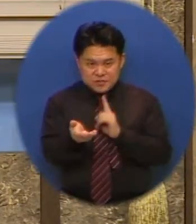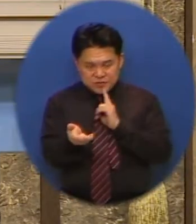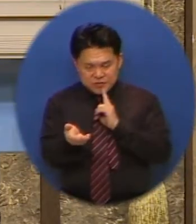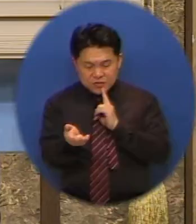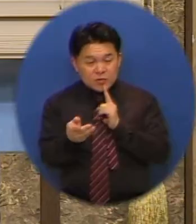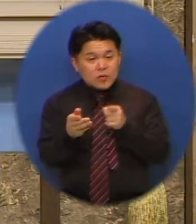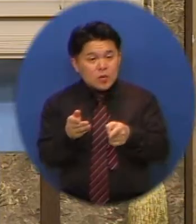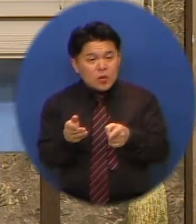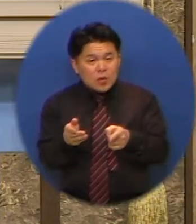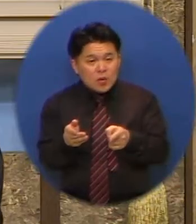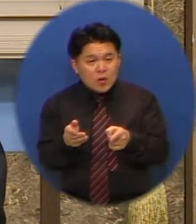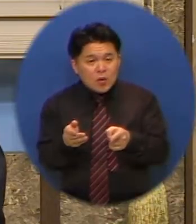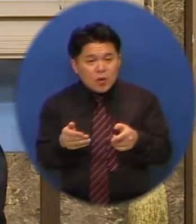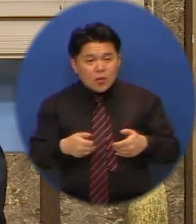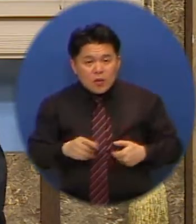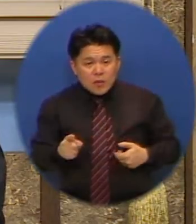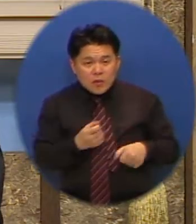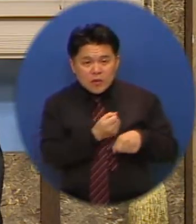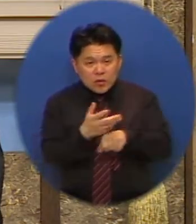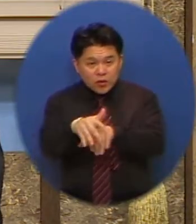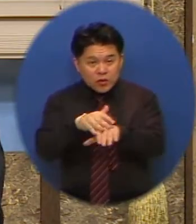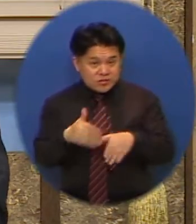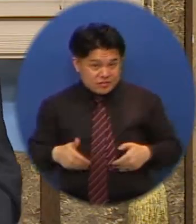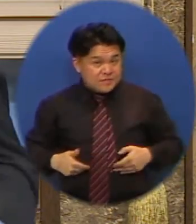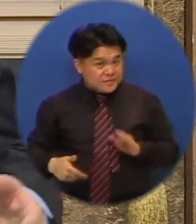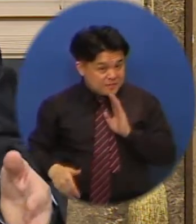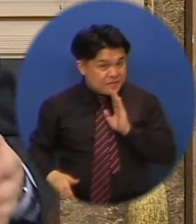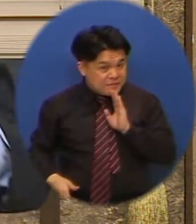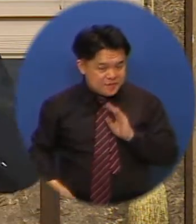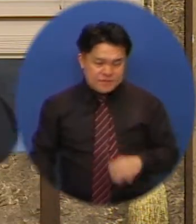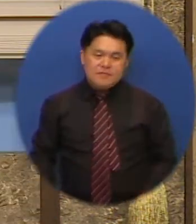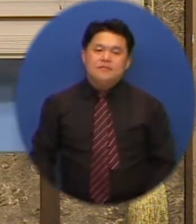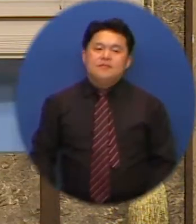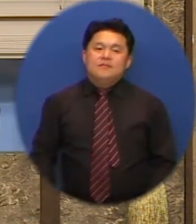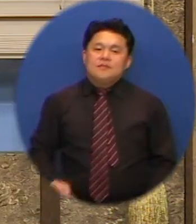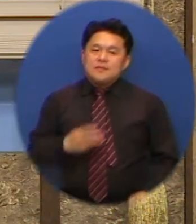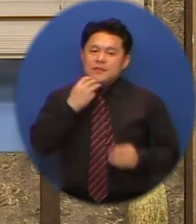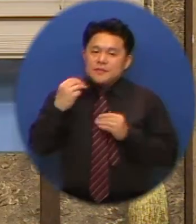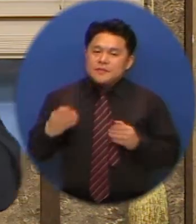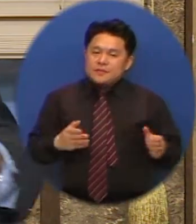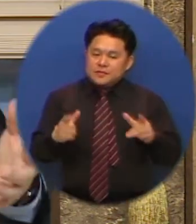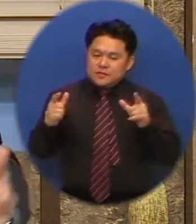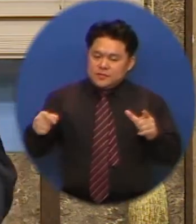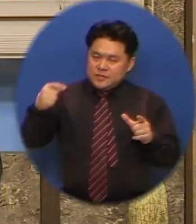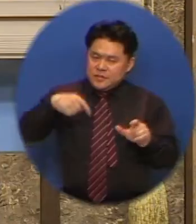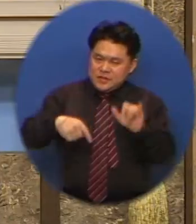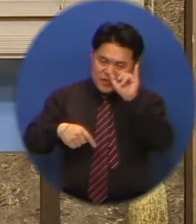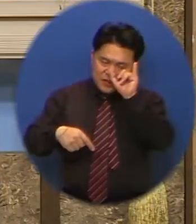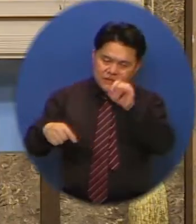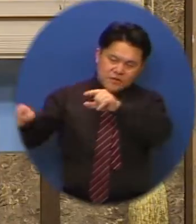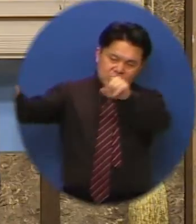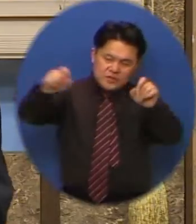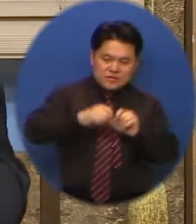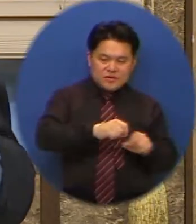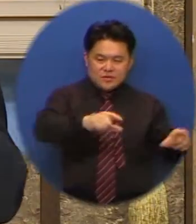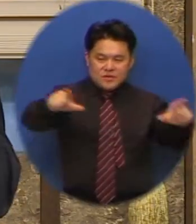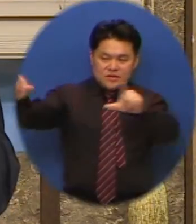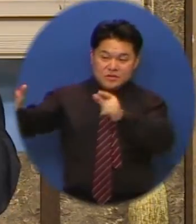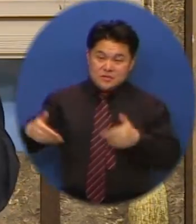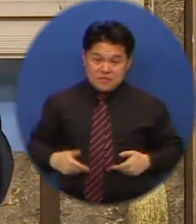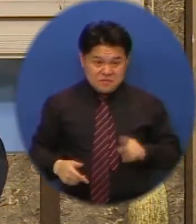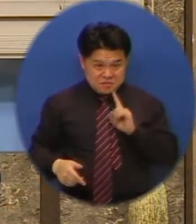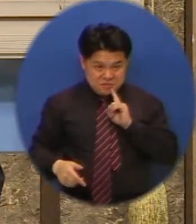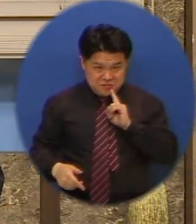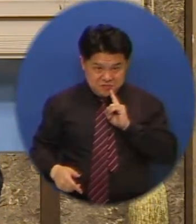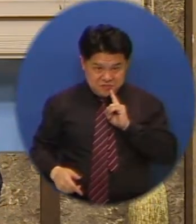뭐가 있어야 돼요? 전달 체계가 있어야 네. 되죠. 네. 그래서 이제 경기도 거를 좀 전국적으로 확대하면 된다고 그랬더니 이분들이